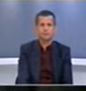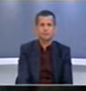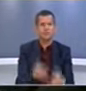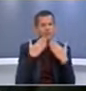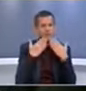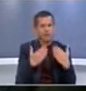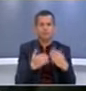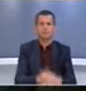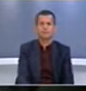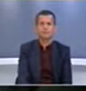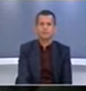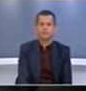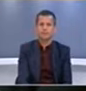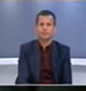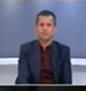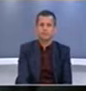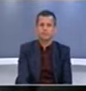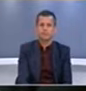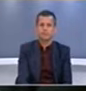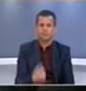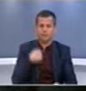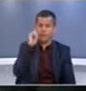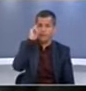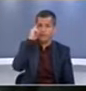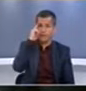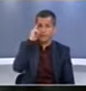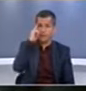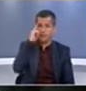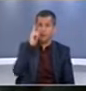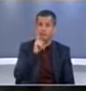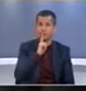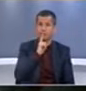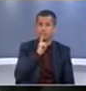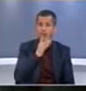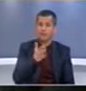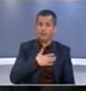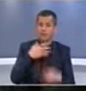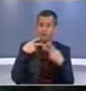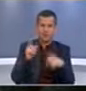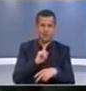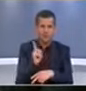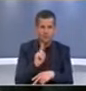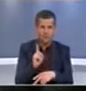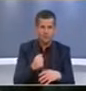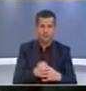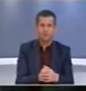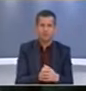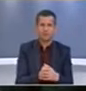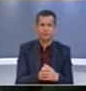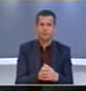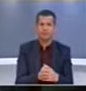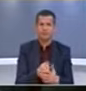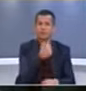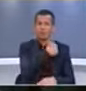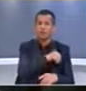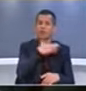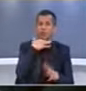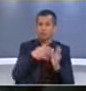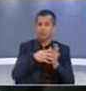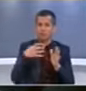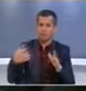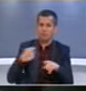femer min un Q Naty Nik t ripar ajo